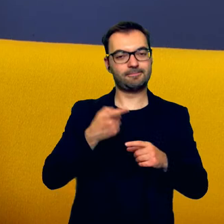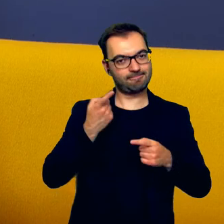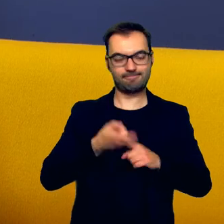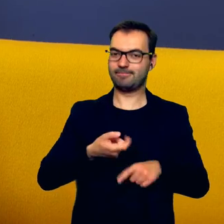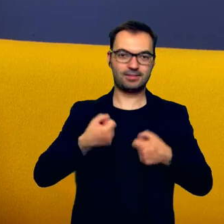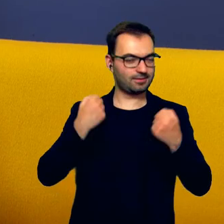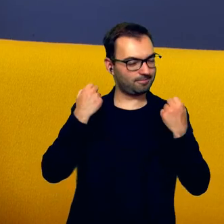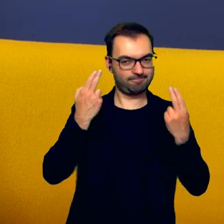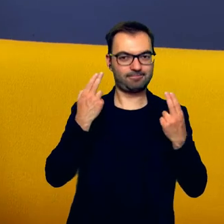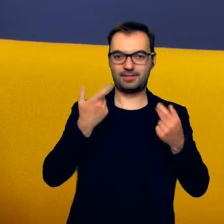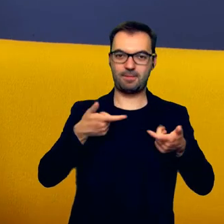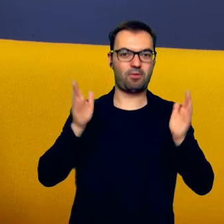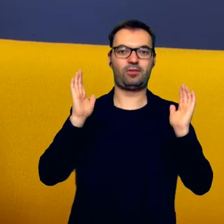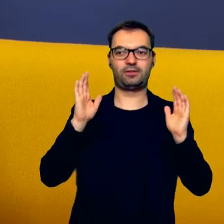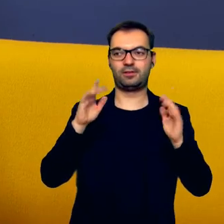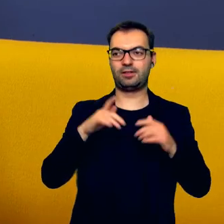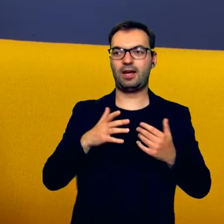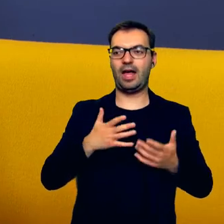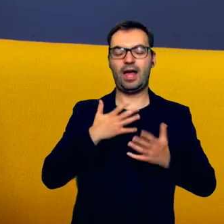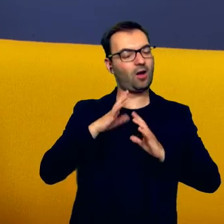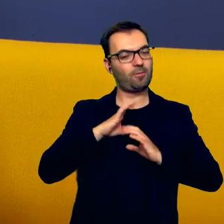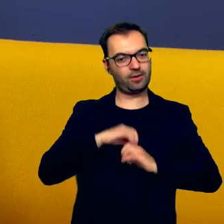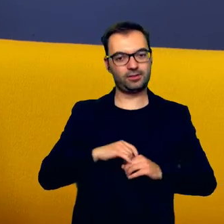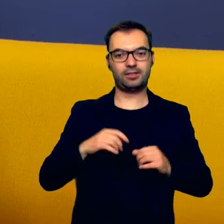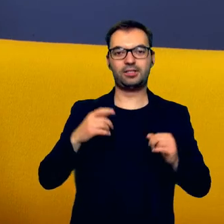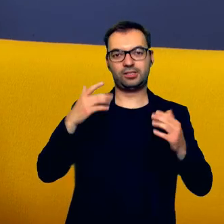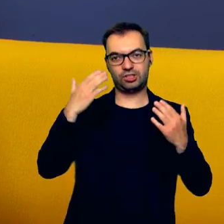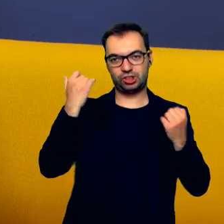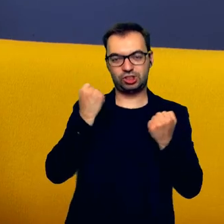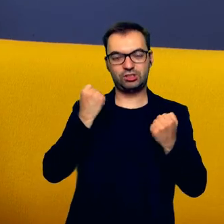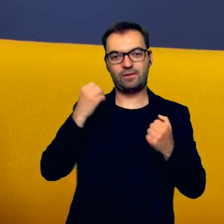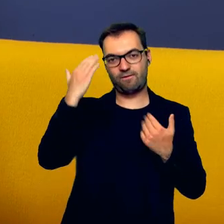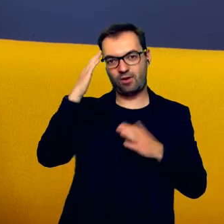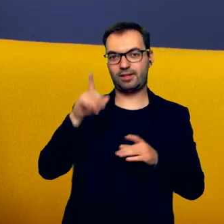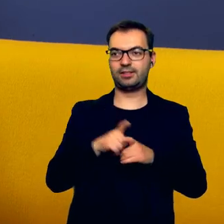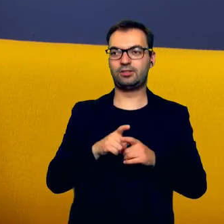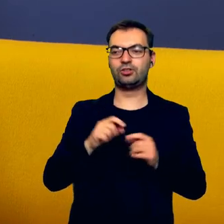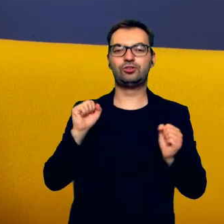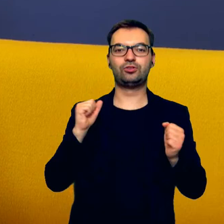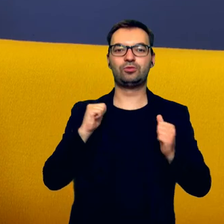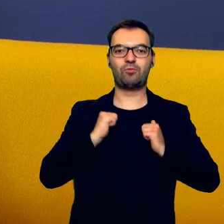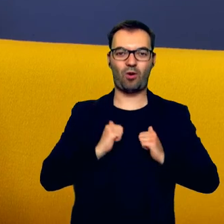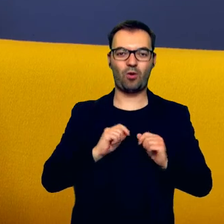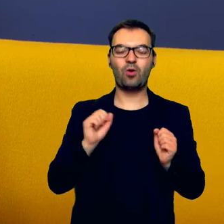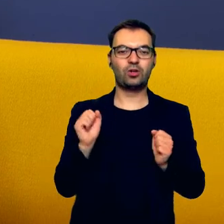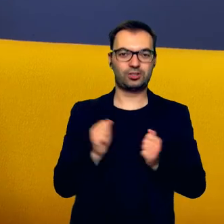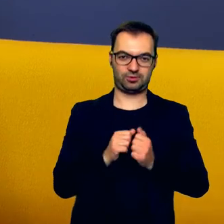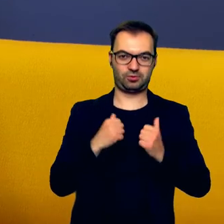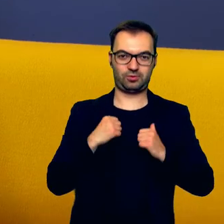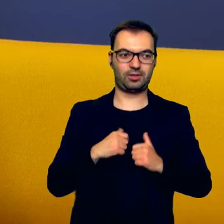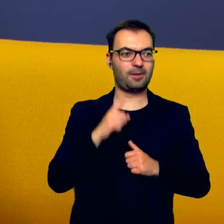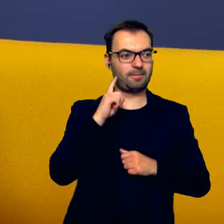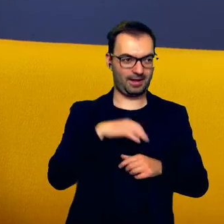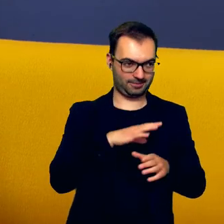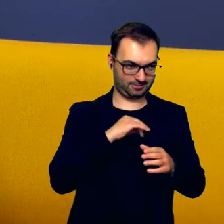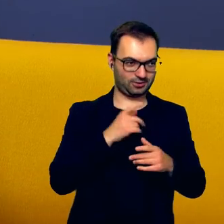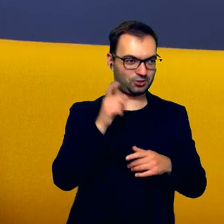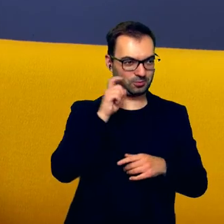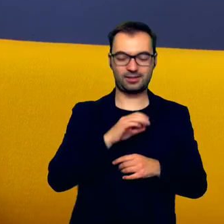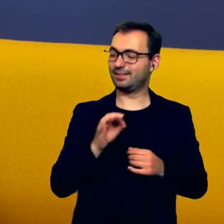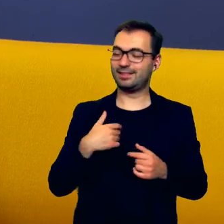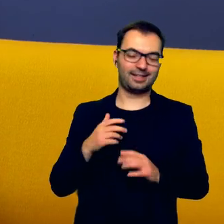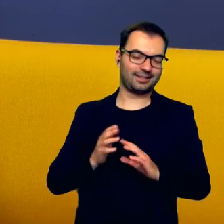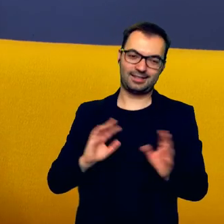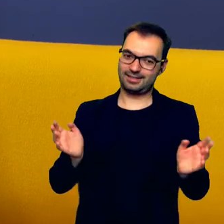niezłomność, nieuleganie emocjom, siła woli. Zimny spokój. Pan byłby dobrym szpiegiem? Ja nie. Nie